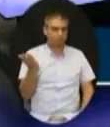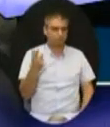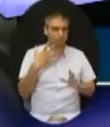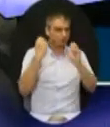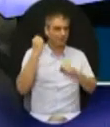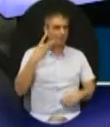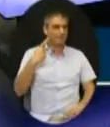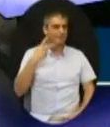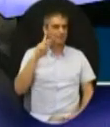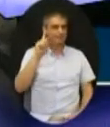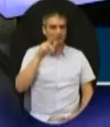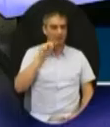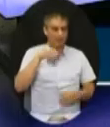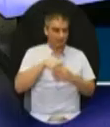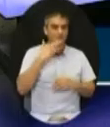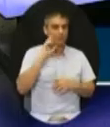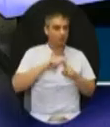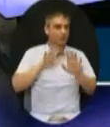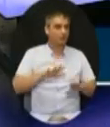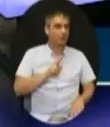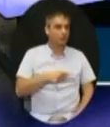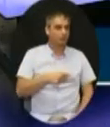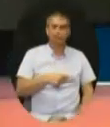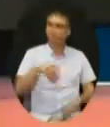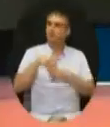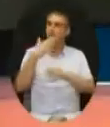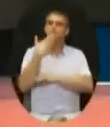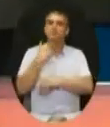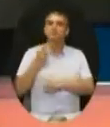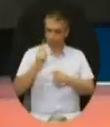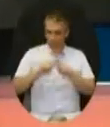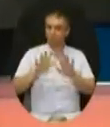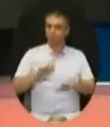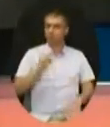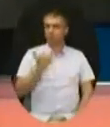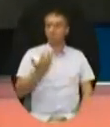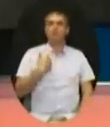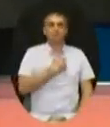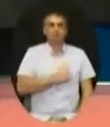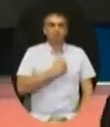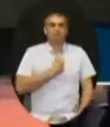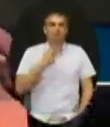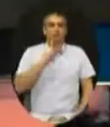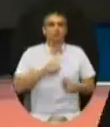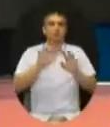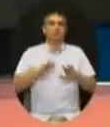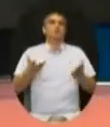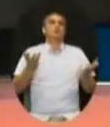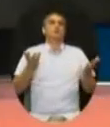שגריר פזנר, אנחנו, בתוך מדינת ישראל יש גזענות. בתוך מדינת ישראל יש גזענות, בהחלט, לצערי יש